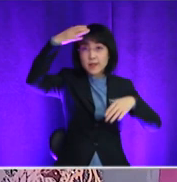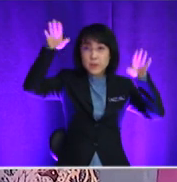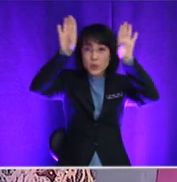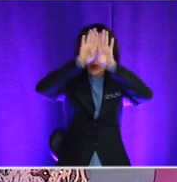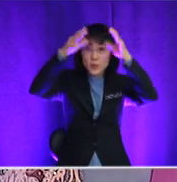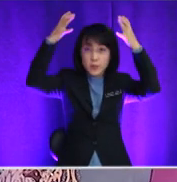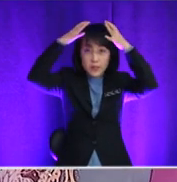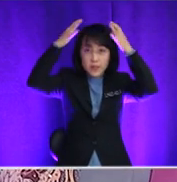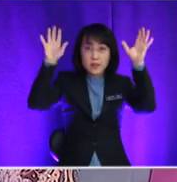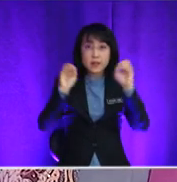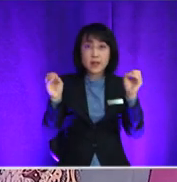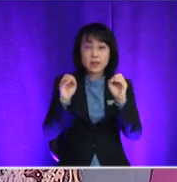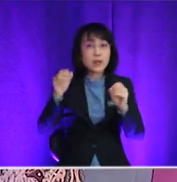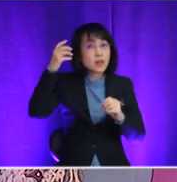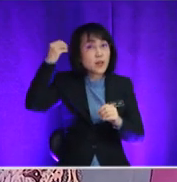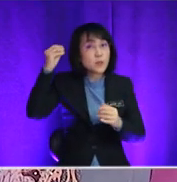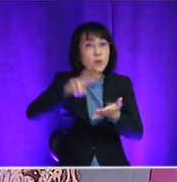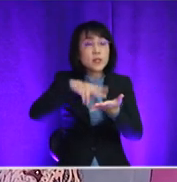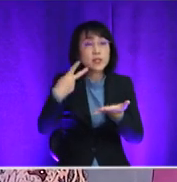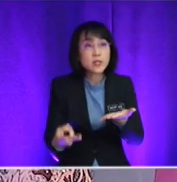dan satu lagi